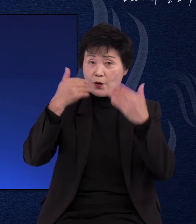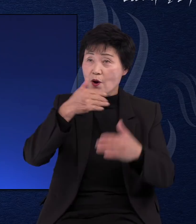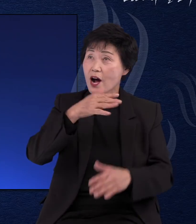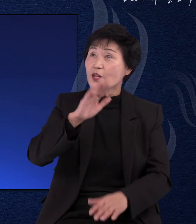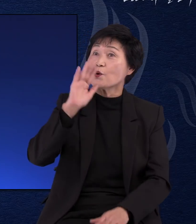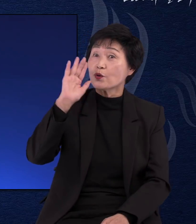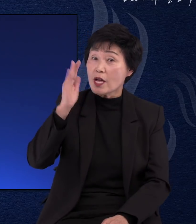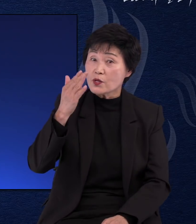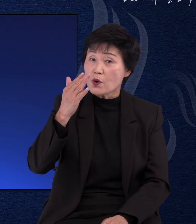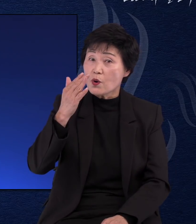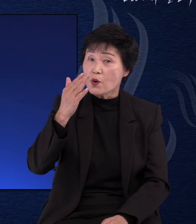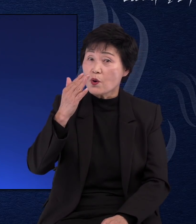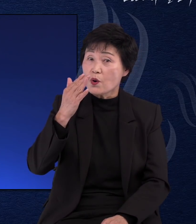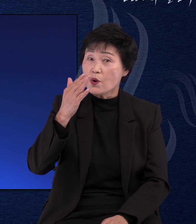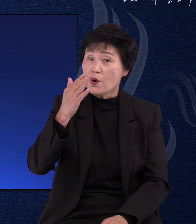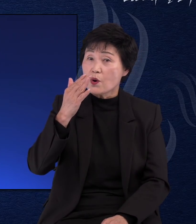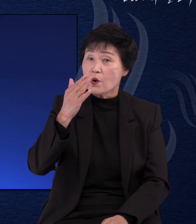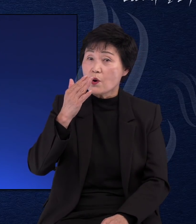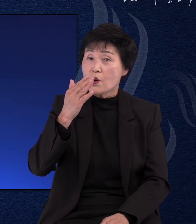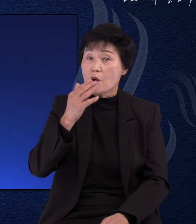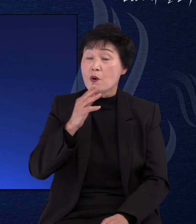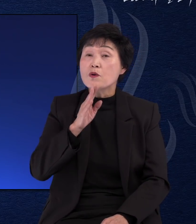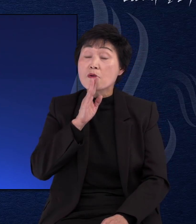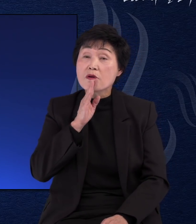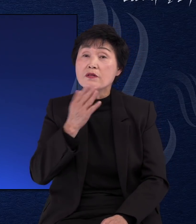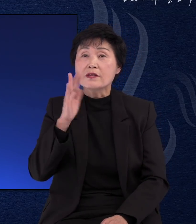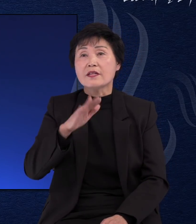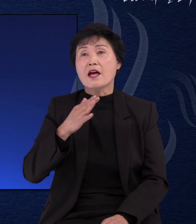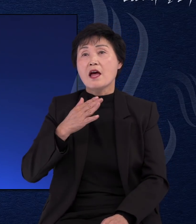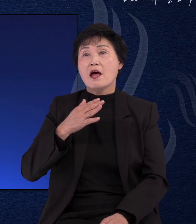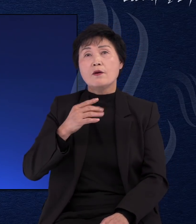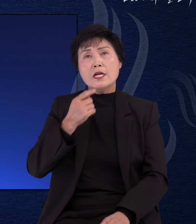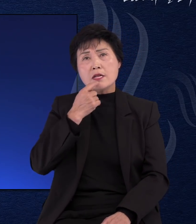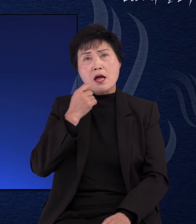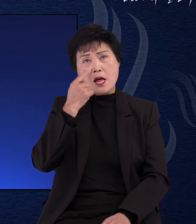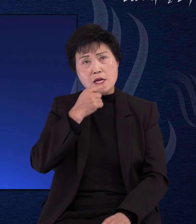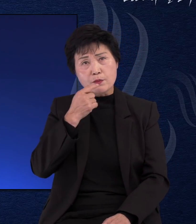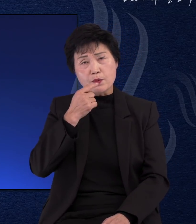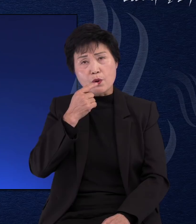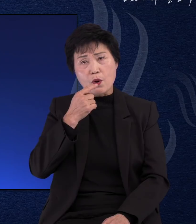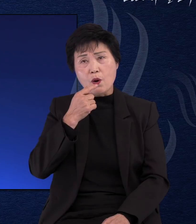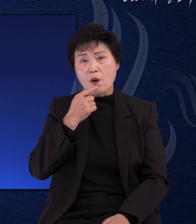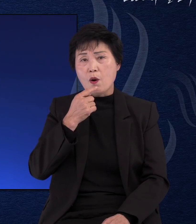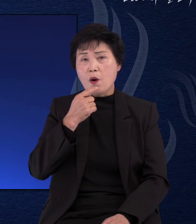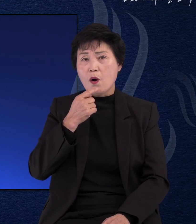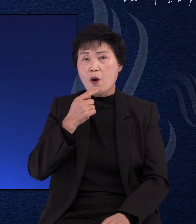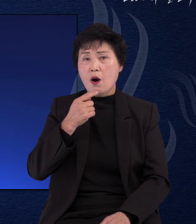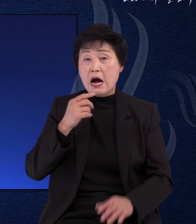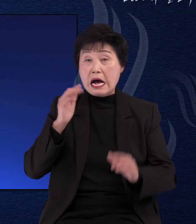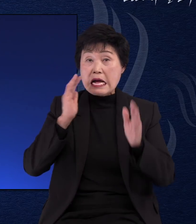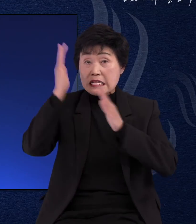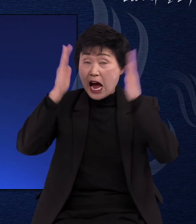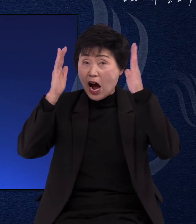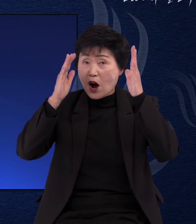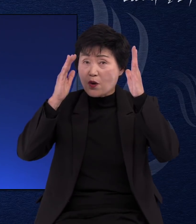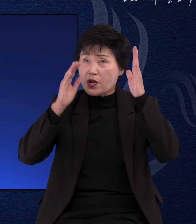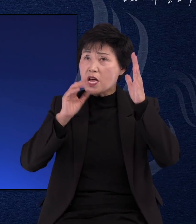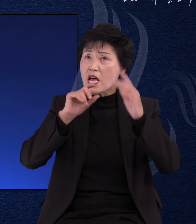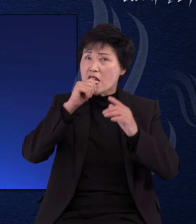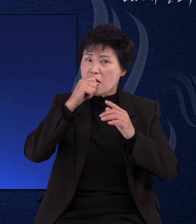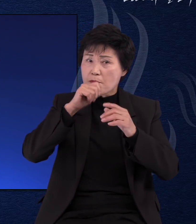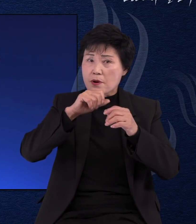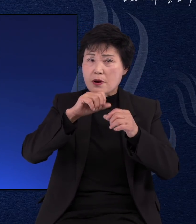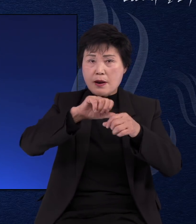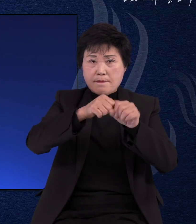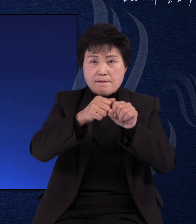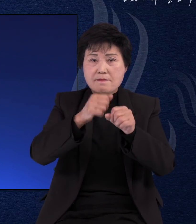입을 틀듯이, 제가 병나귀거든 제 이름이요. 나귀의 입을 틀듯이 제가 손을 들고 이렇게 기도를